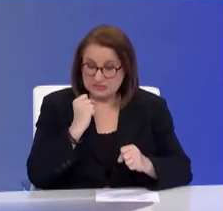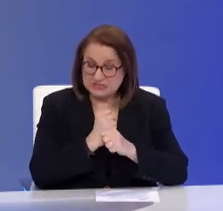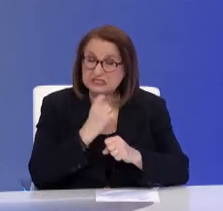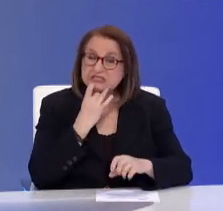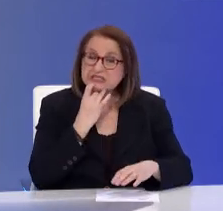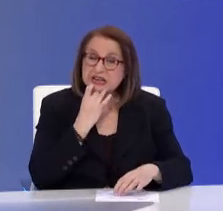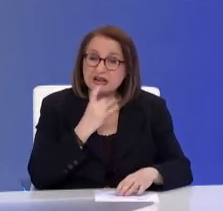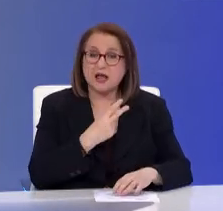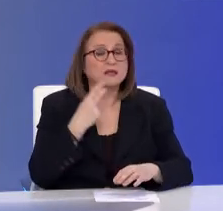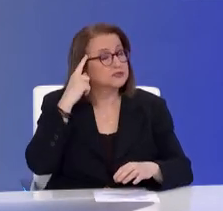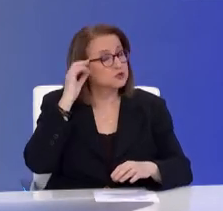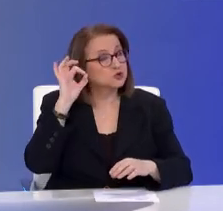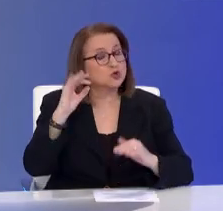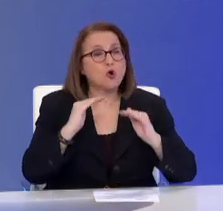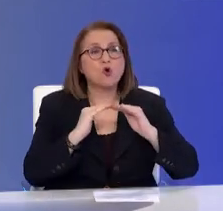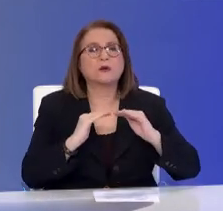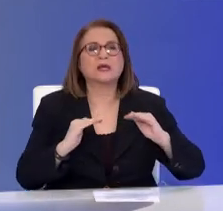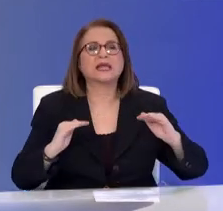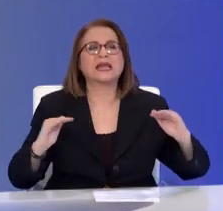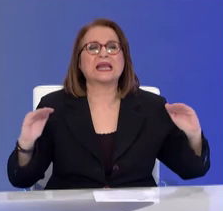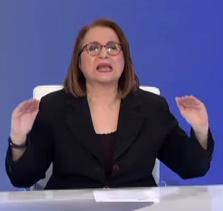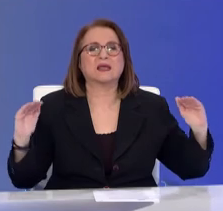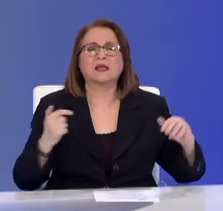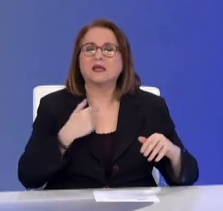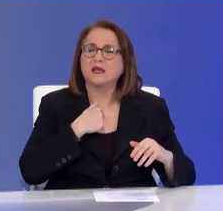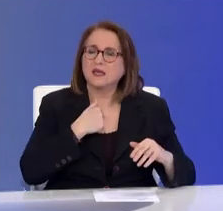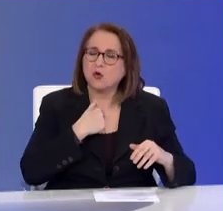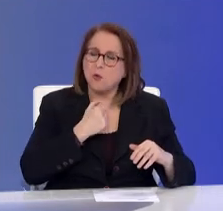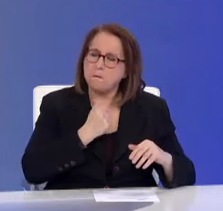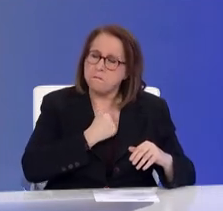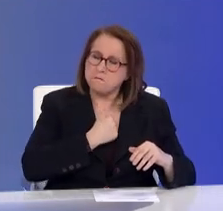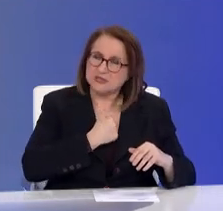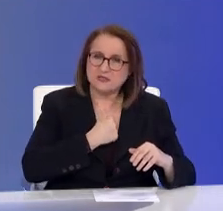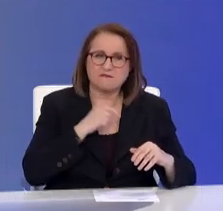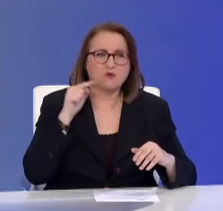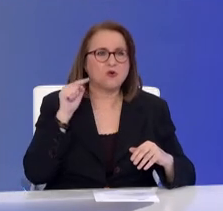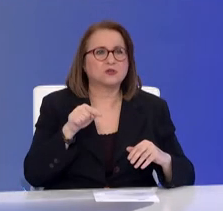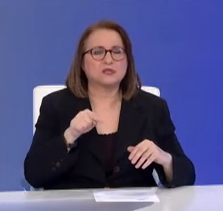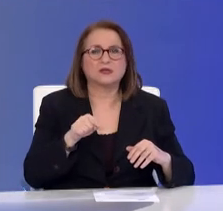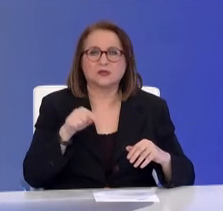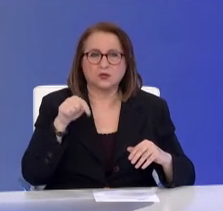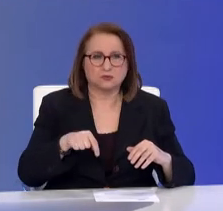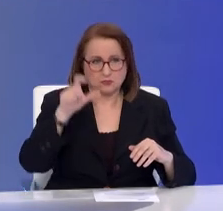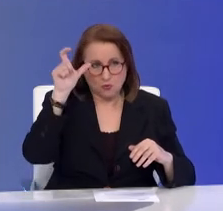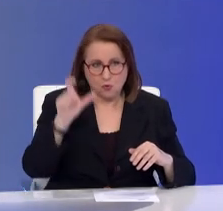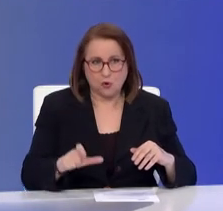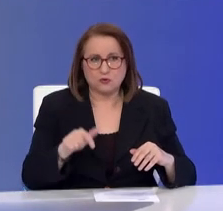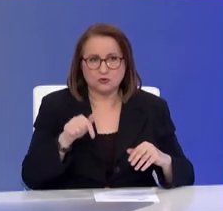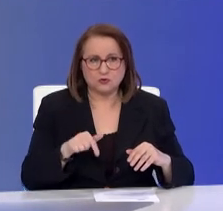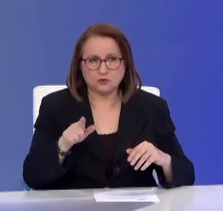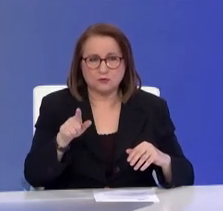ειρήνη και πιστεύω ότι ως νέος